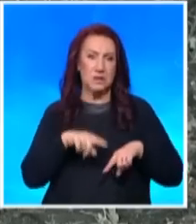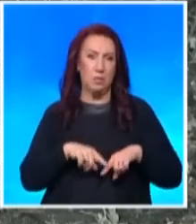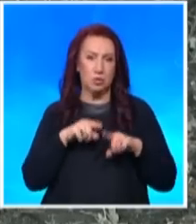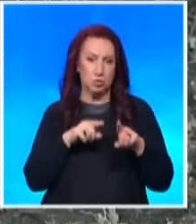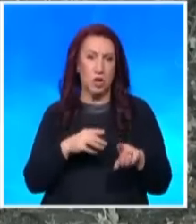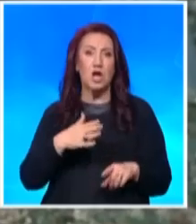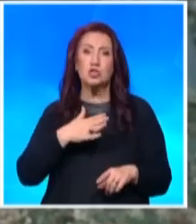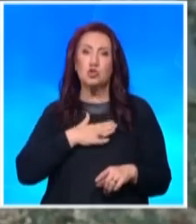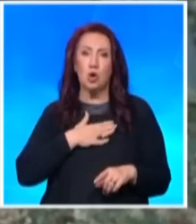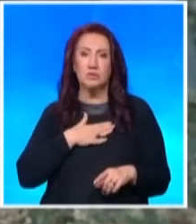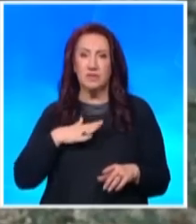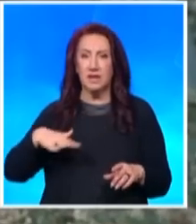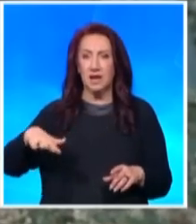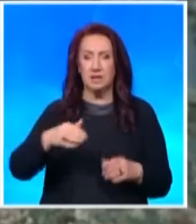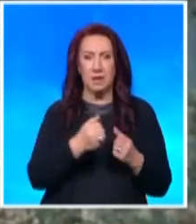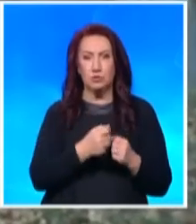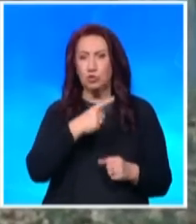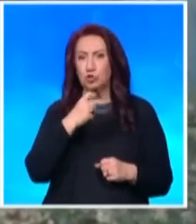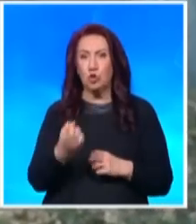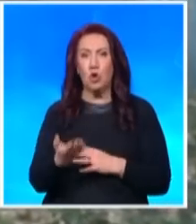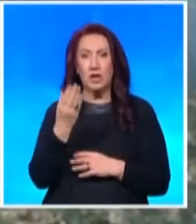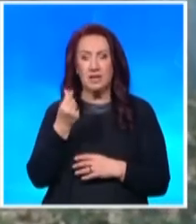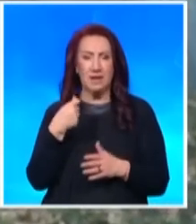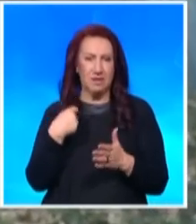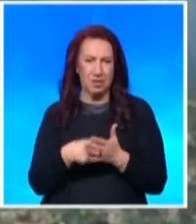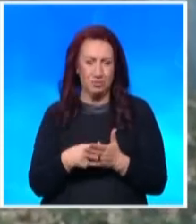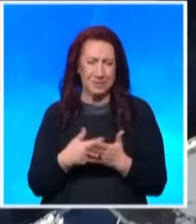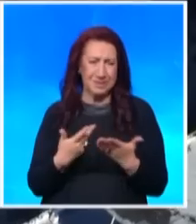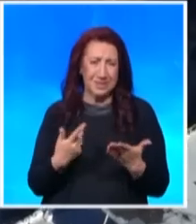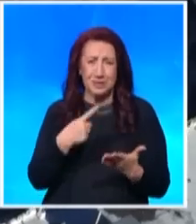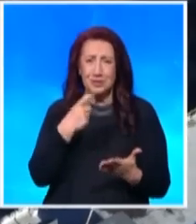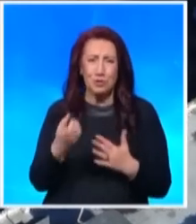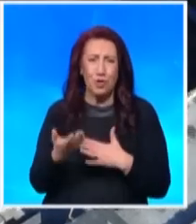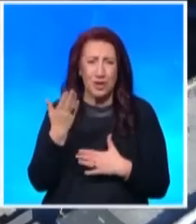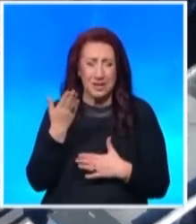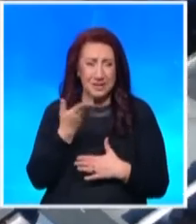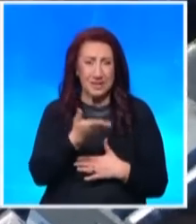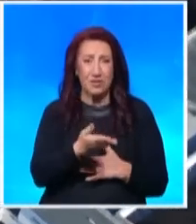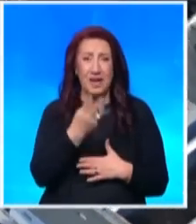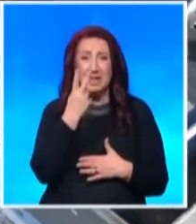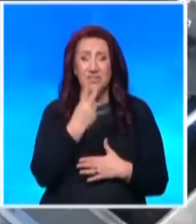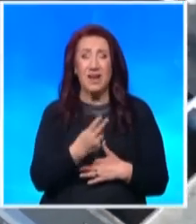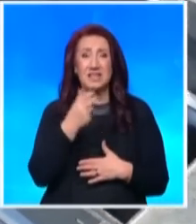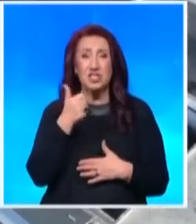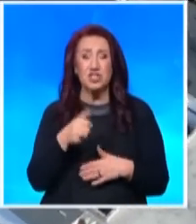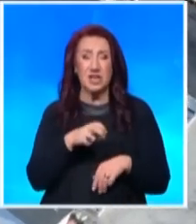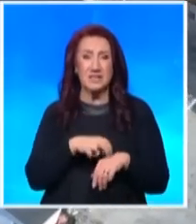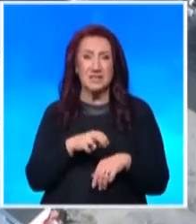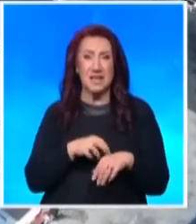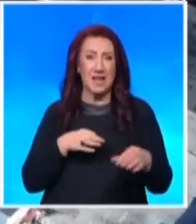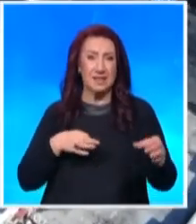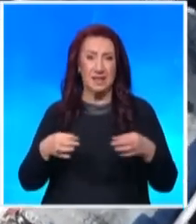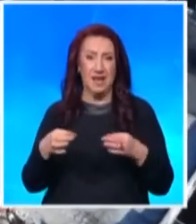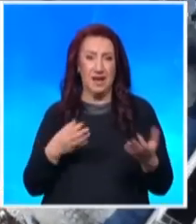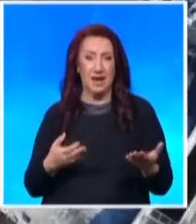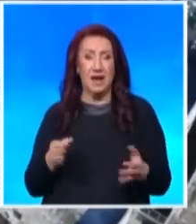100 000 лева. Какво са 100 000 пред 26 декара? Тук се говори за 20 дървета, без никой да е влязъл в целия